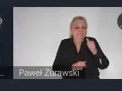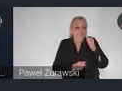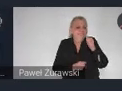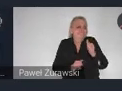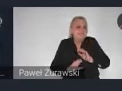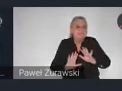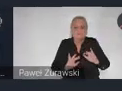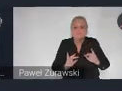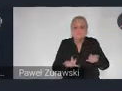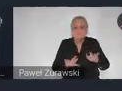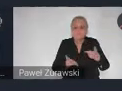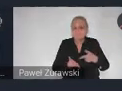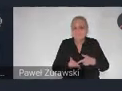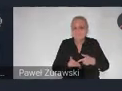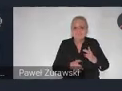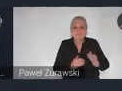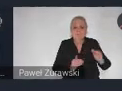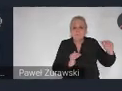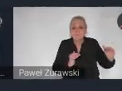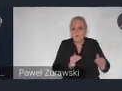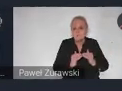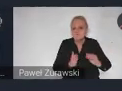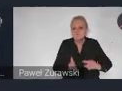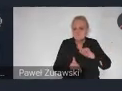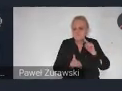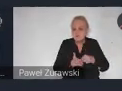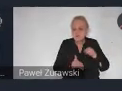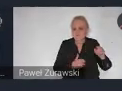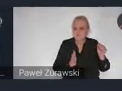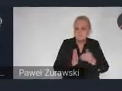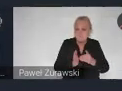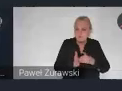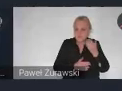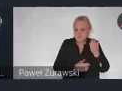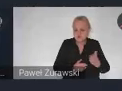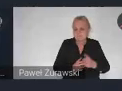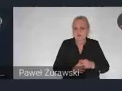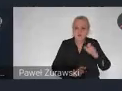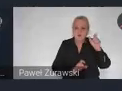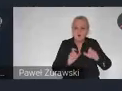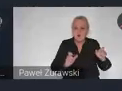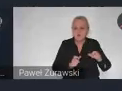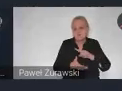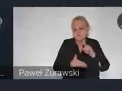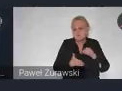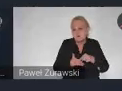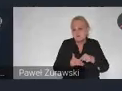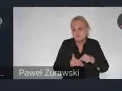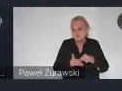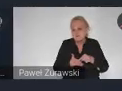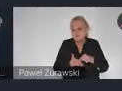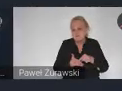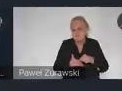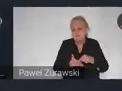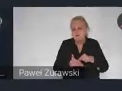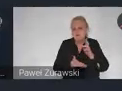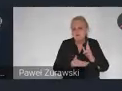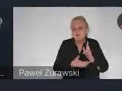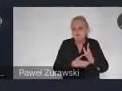sposób dostosowany właśnie do potrzeb osób właśnie które